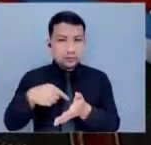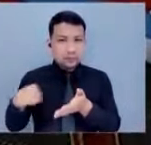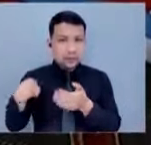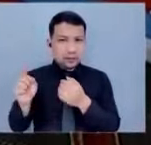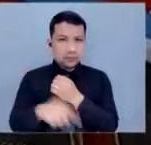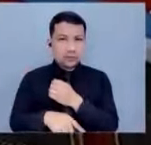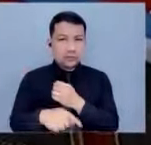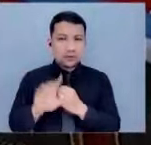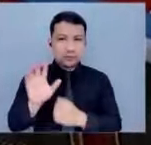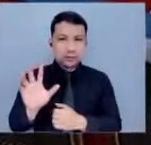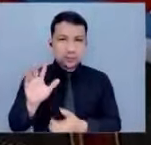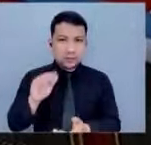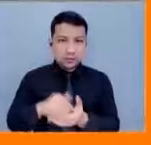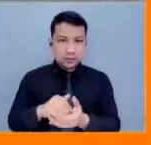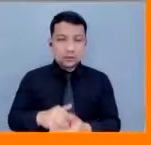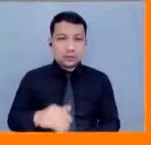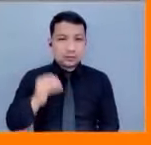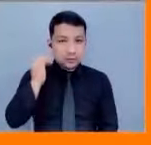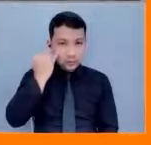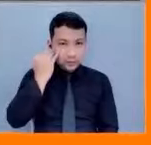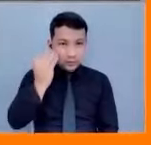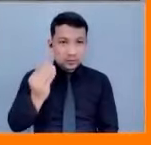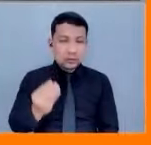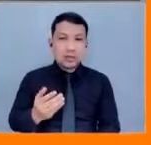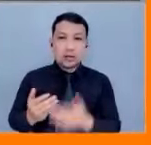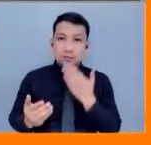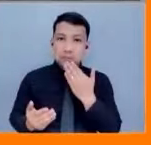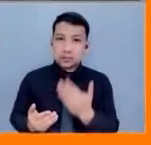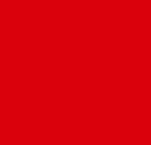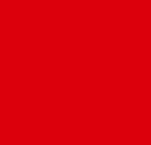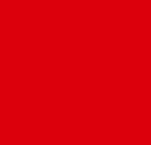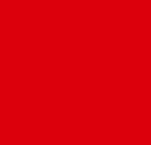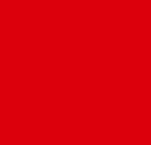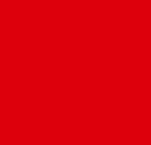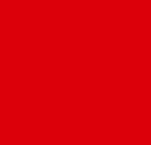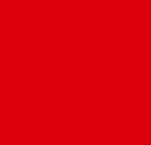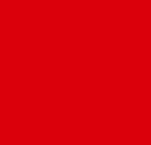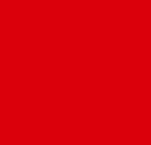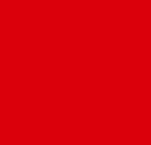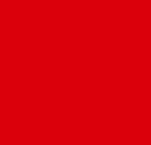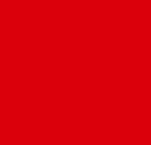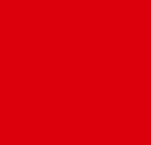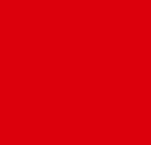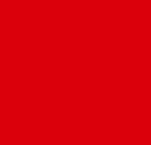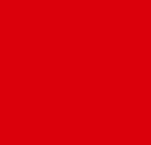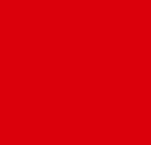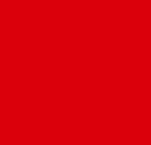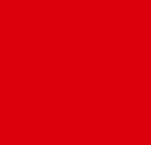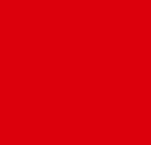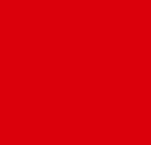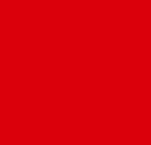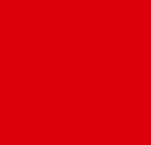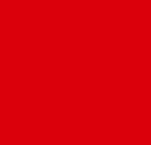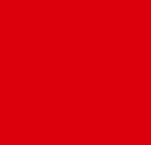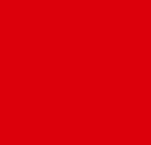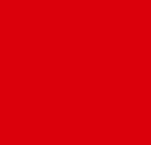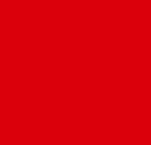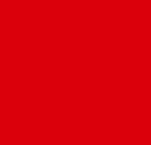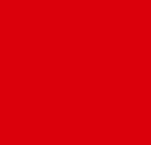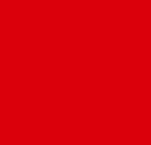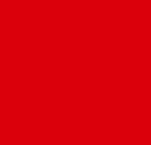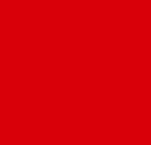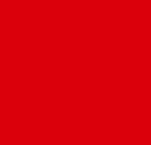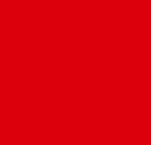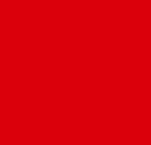operator. Jiggy. Maraming salamat, Gerard de la Peña. Mga kapatid, Lucy Cruz Valdez po,